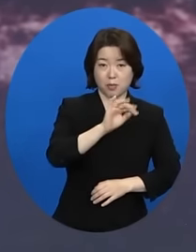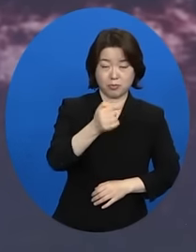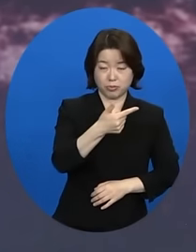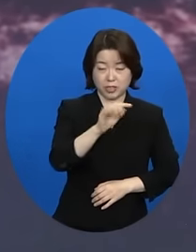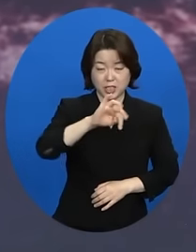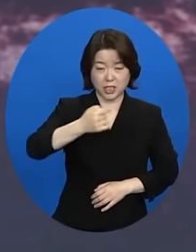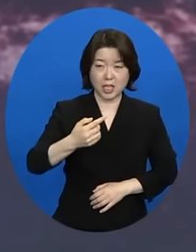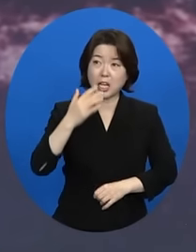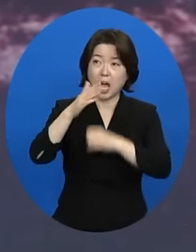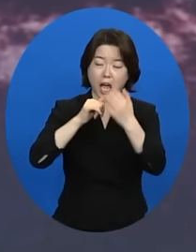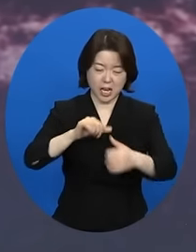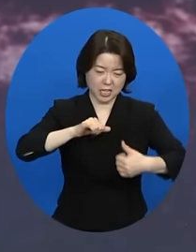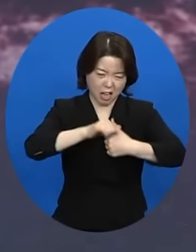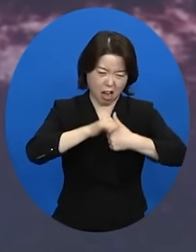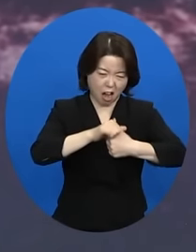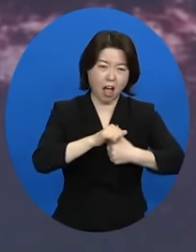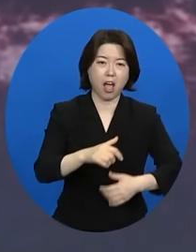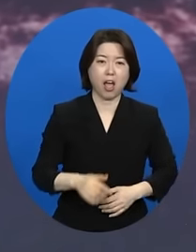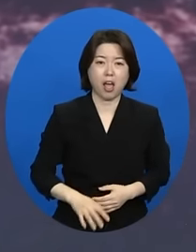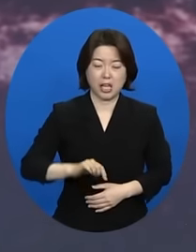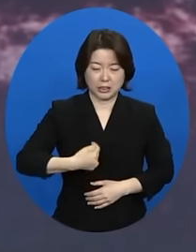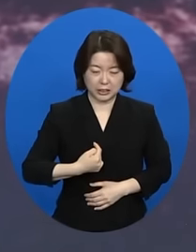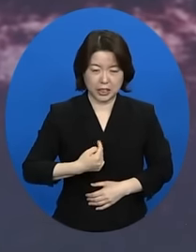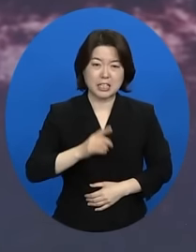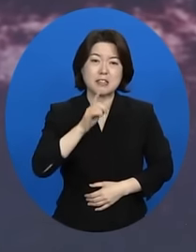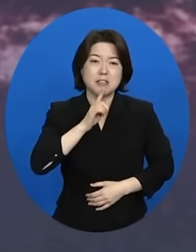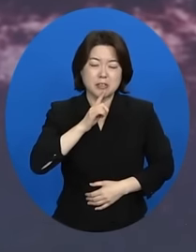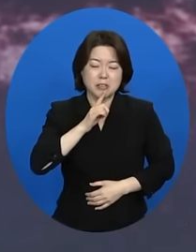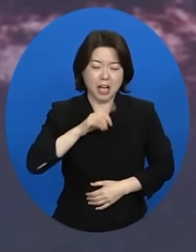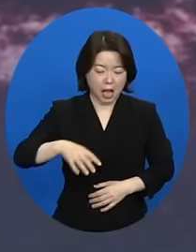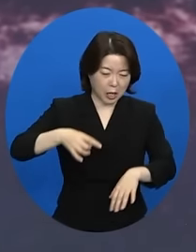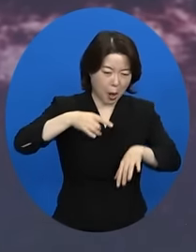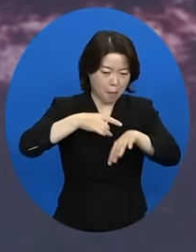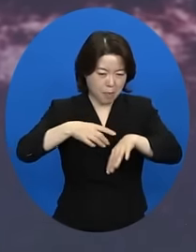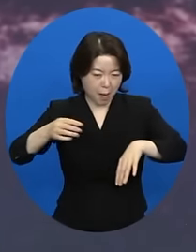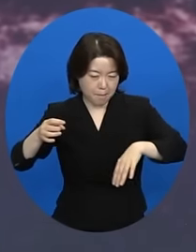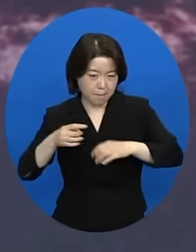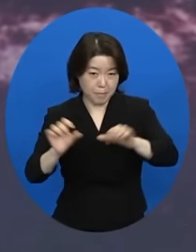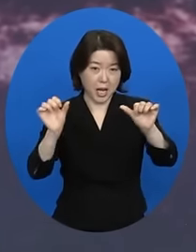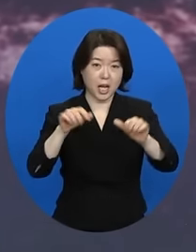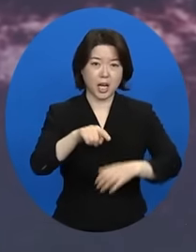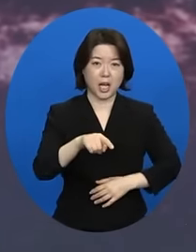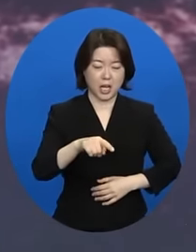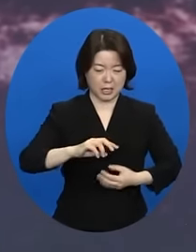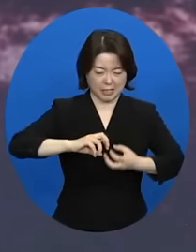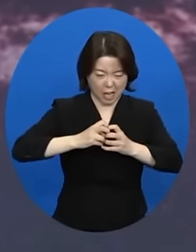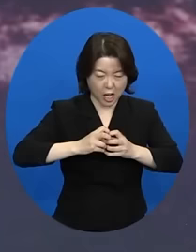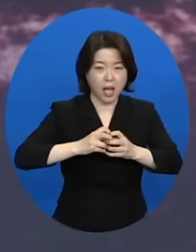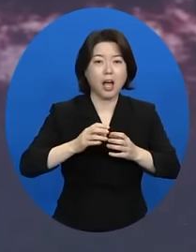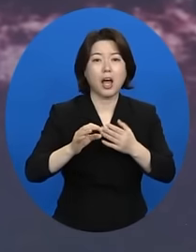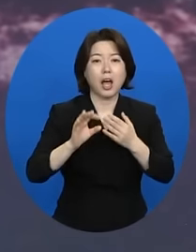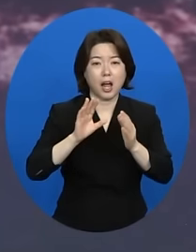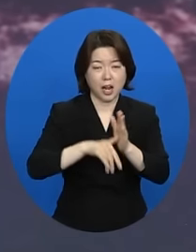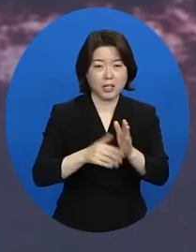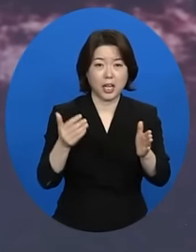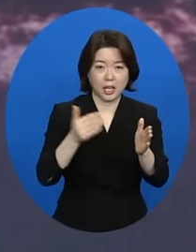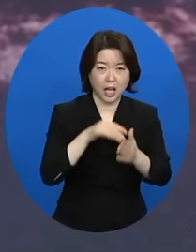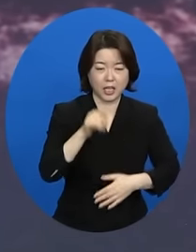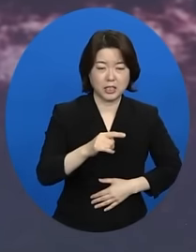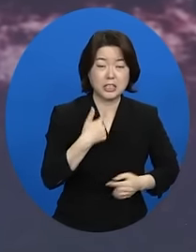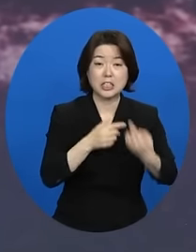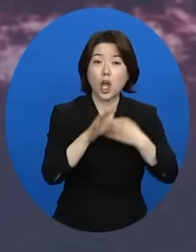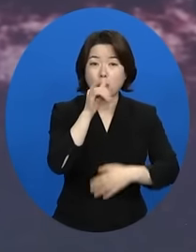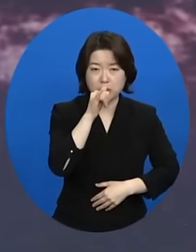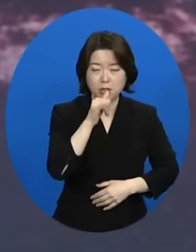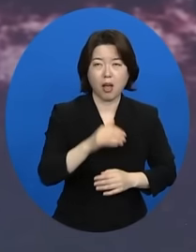하나님과 씨름하면서 자신의 그 공화관들이 허벅지 관절이 부러지면 이렇게 어긋나면서까지 그런 체험을